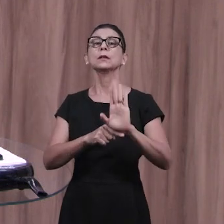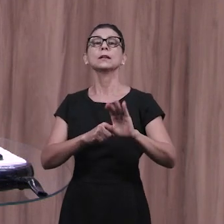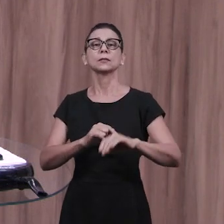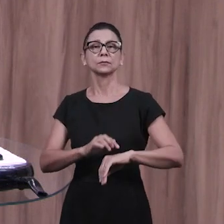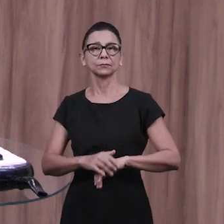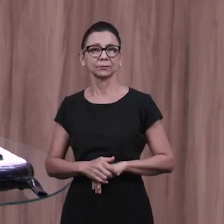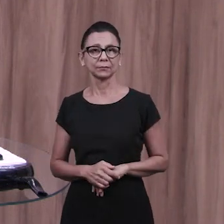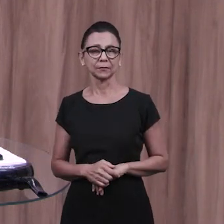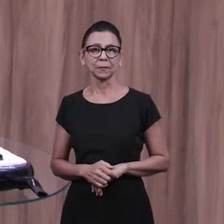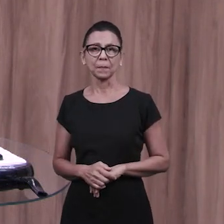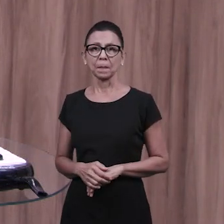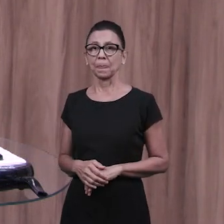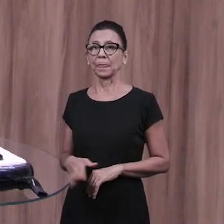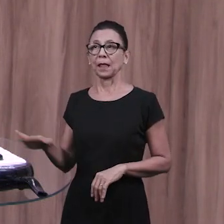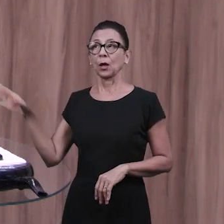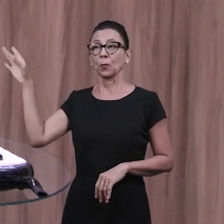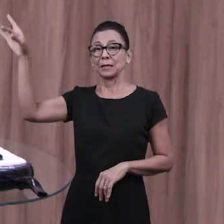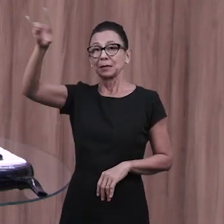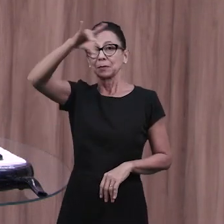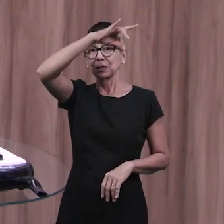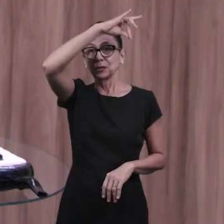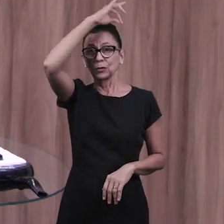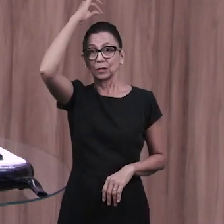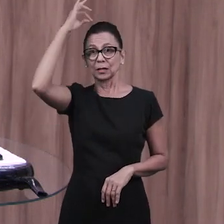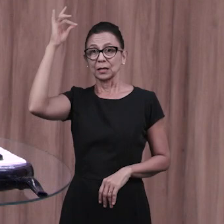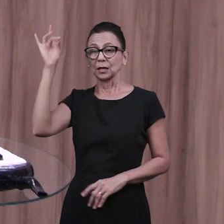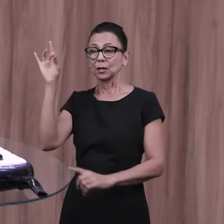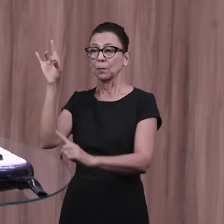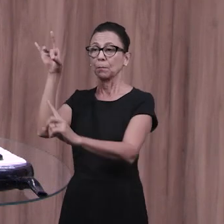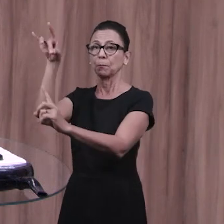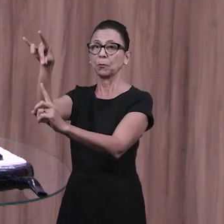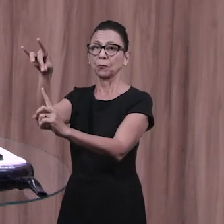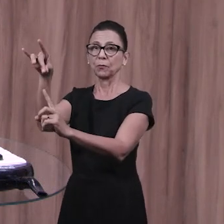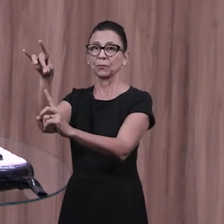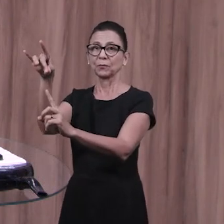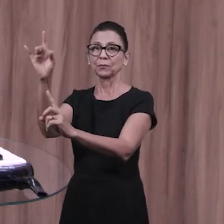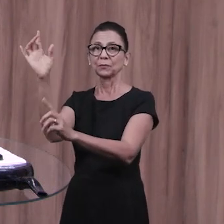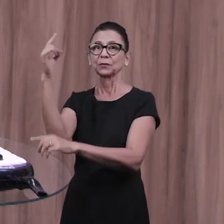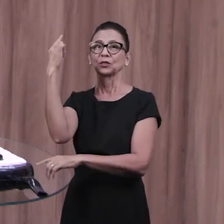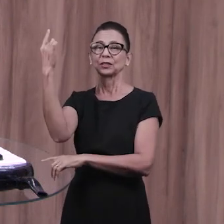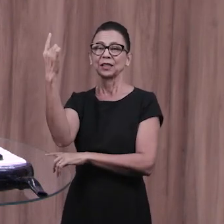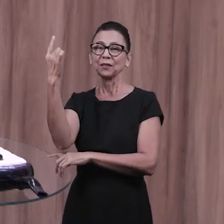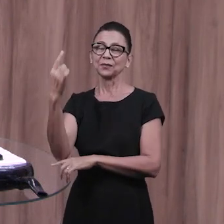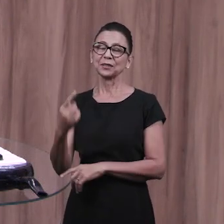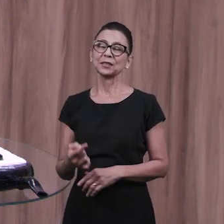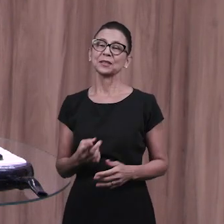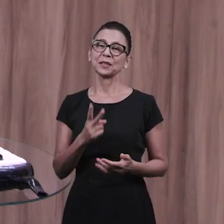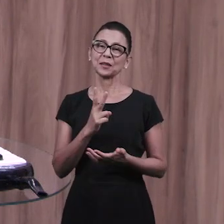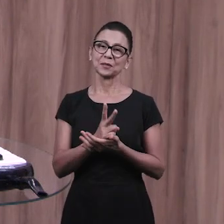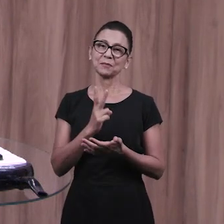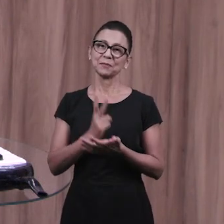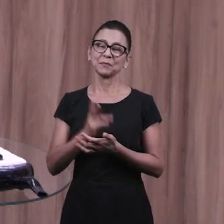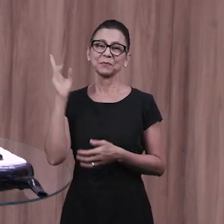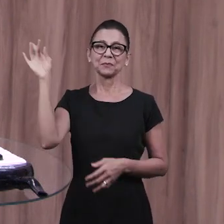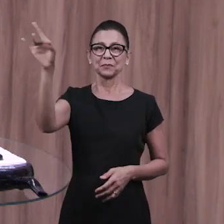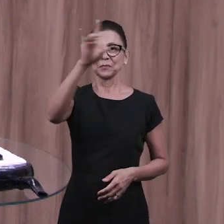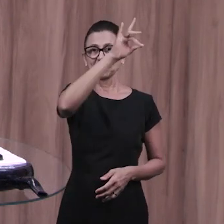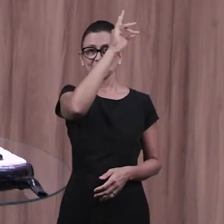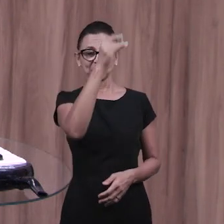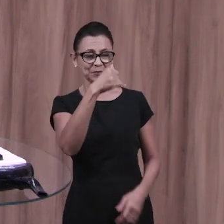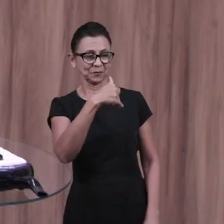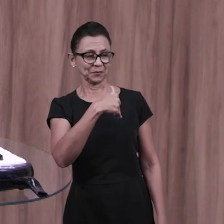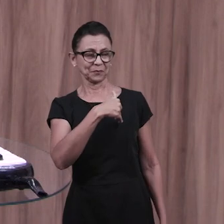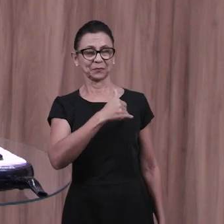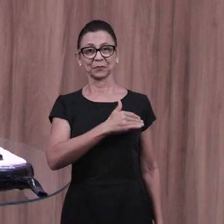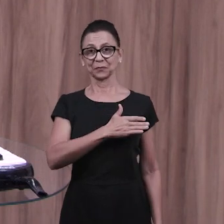Seigneur, qui est entré dans le cœur de David, c'est l'Esprit Saint qui habite dans notre cœur. Donc,